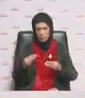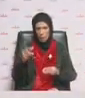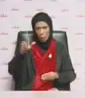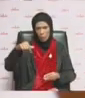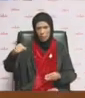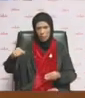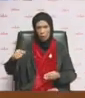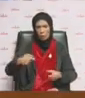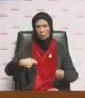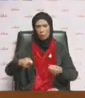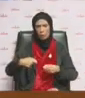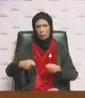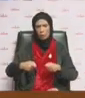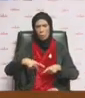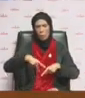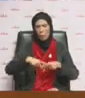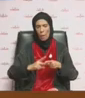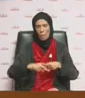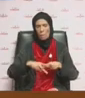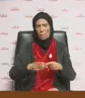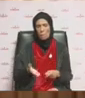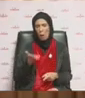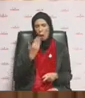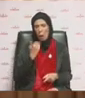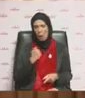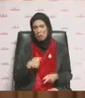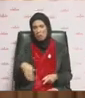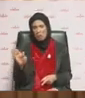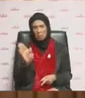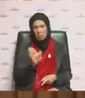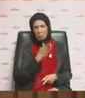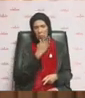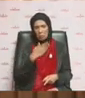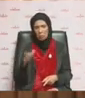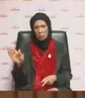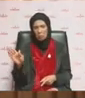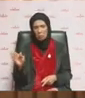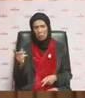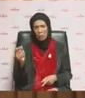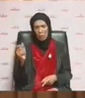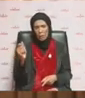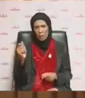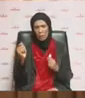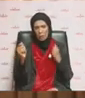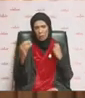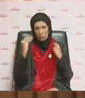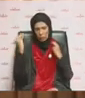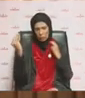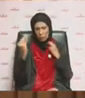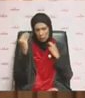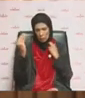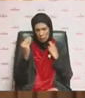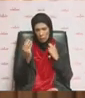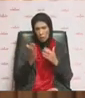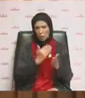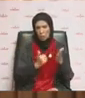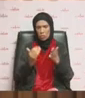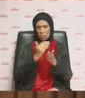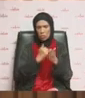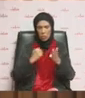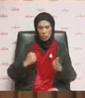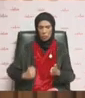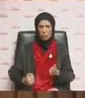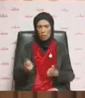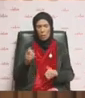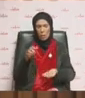الحين ما تغير أي شيء بالنسبة إلى معايير السياحة أو إيرادات السياحة بالنسبة للناتج المحلي أو بالنسبة حتى إلى